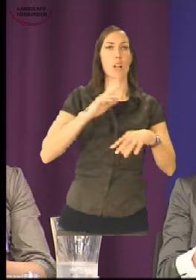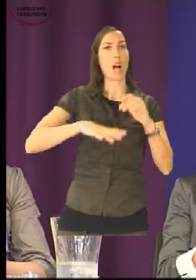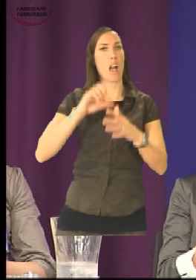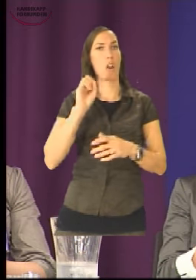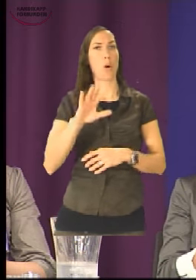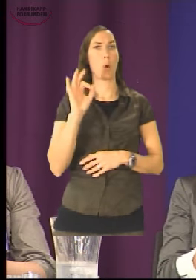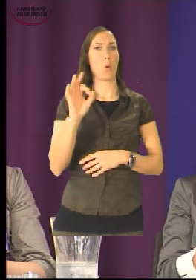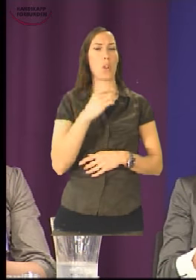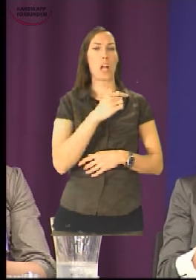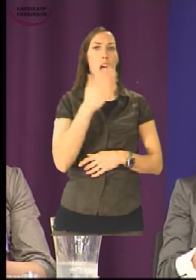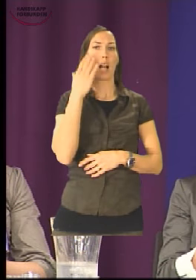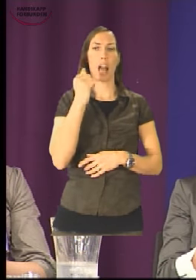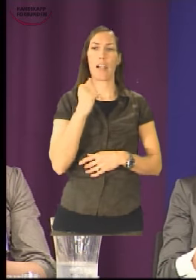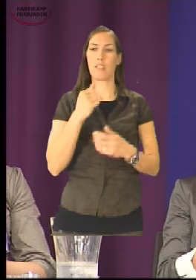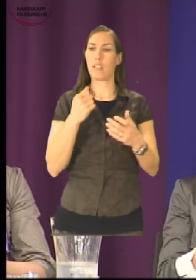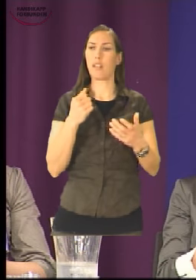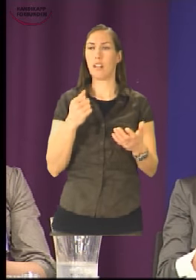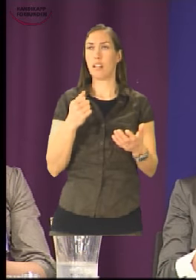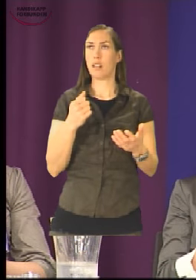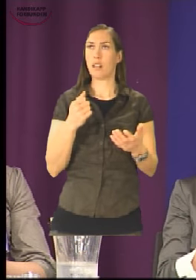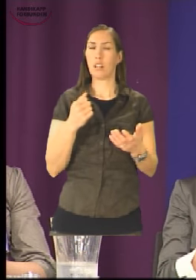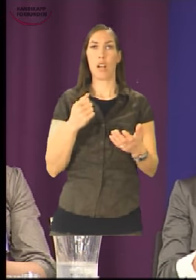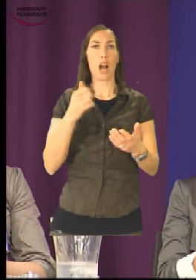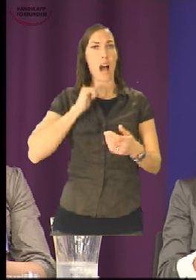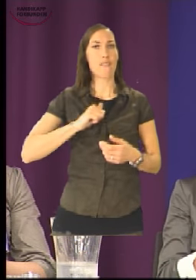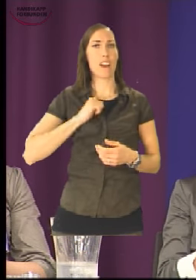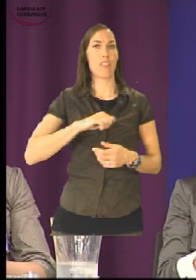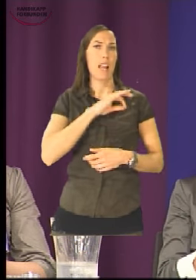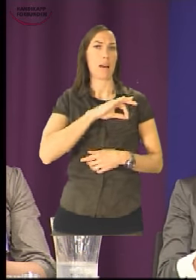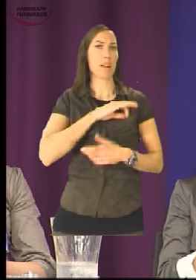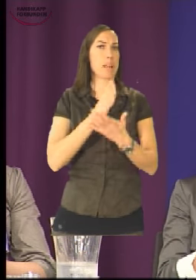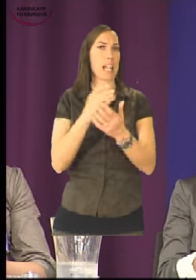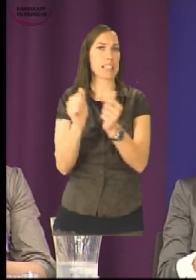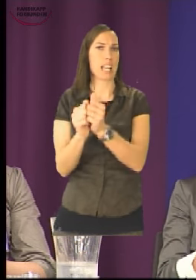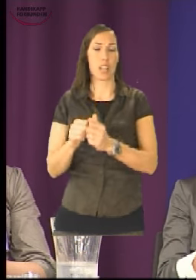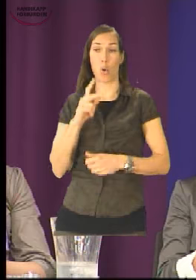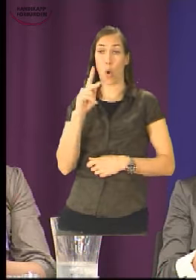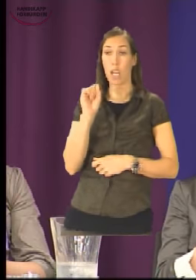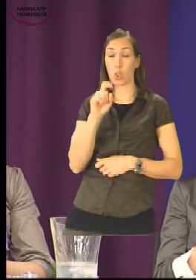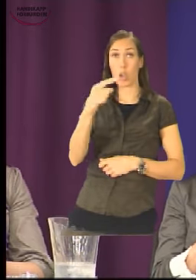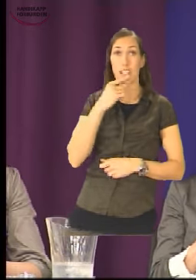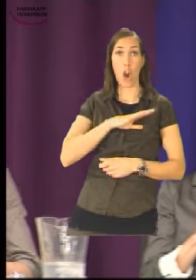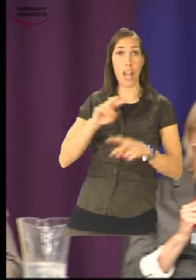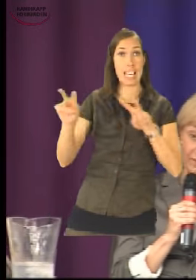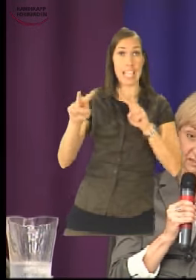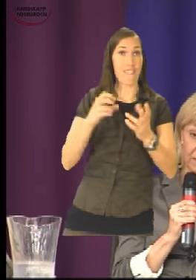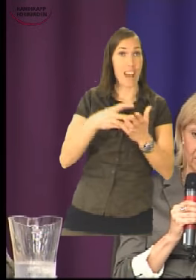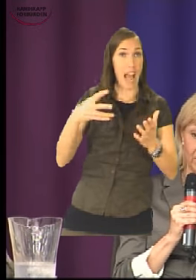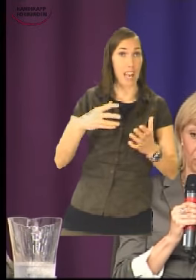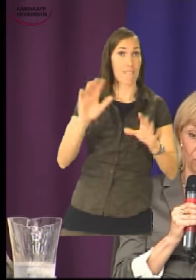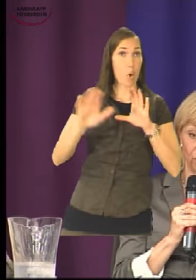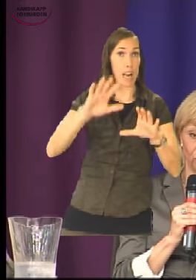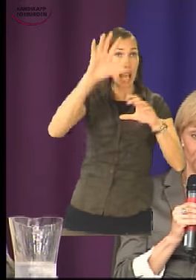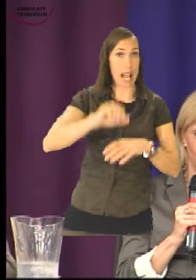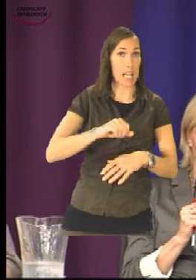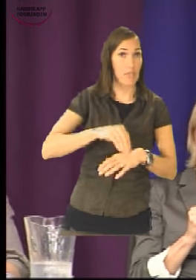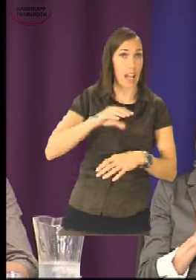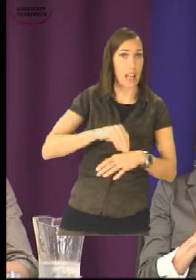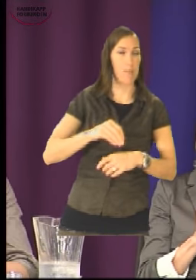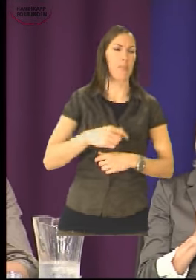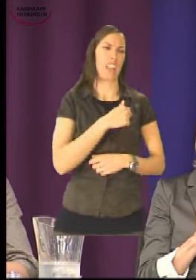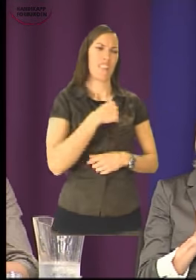både komma till men också kunna använda dem på rätt sätt. Anser du att vi har en likvärdig vård i hela landet? Ja, vi har ju fått studier